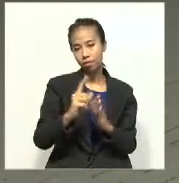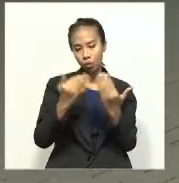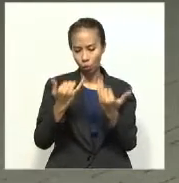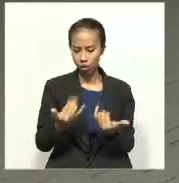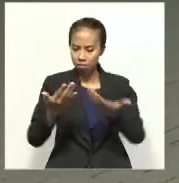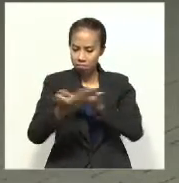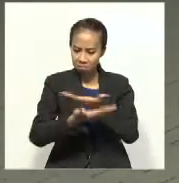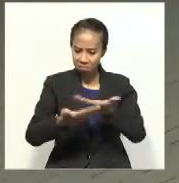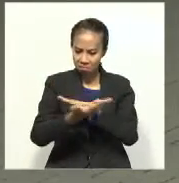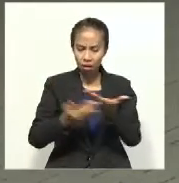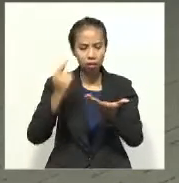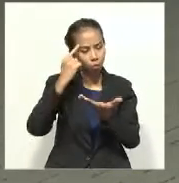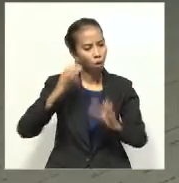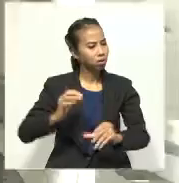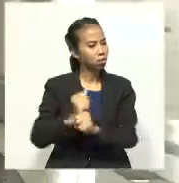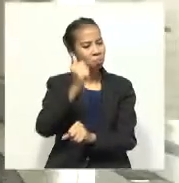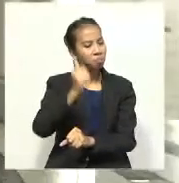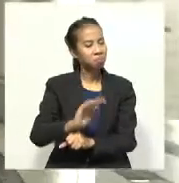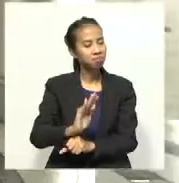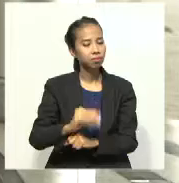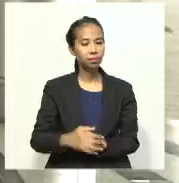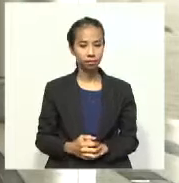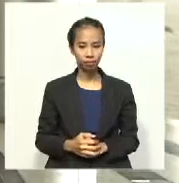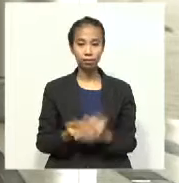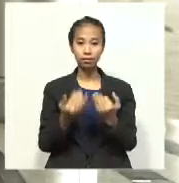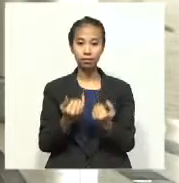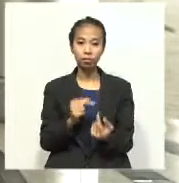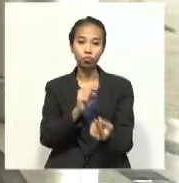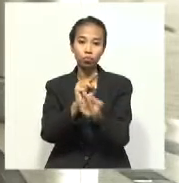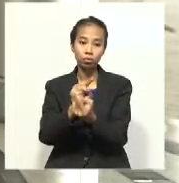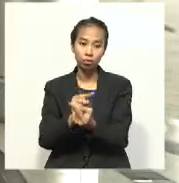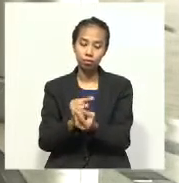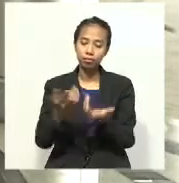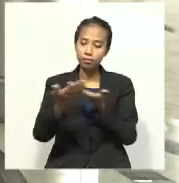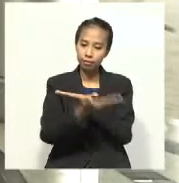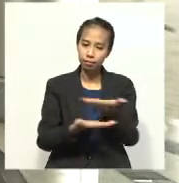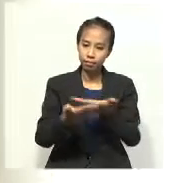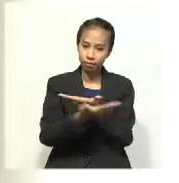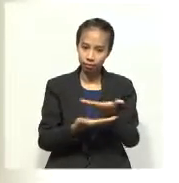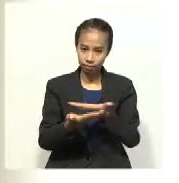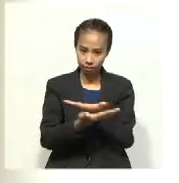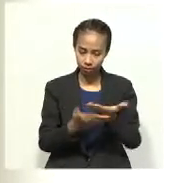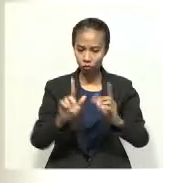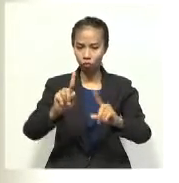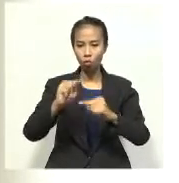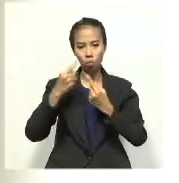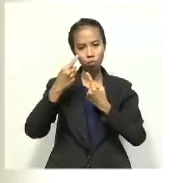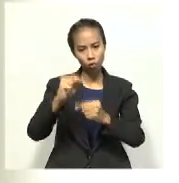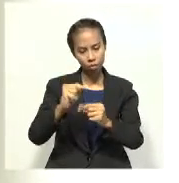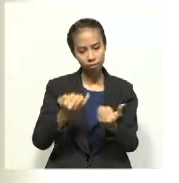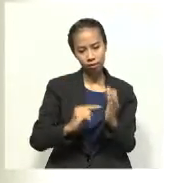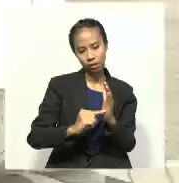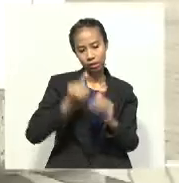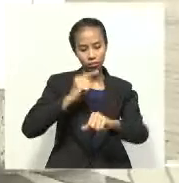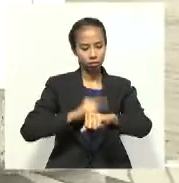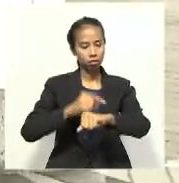ารือในวันนี้จะได้ข้อสรุปค่ะการพบปะหารือและรับฟังความคิดเห็นพร้อมตอบข้อซักถามจะเริ่มขึ้น